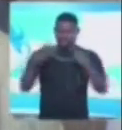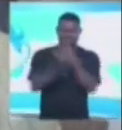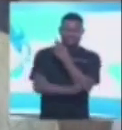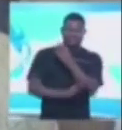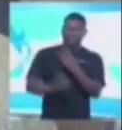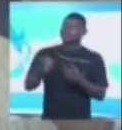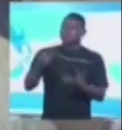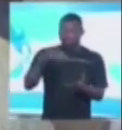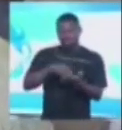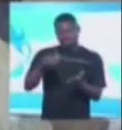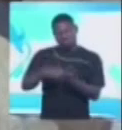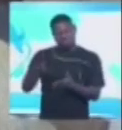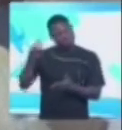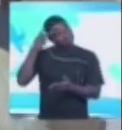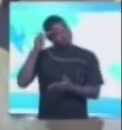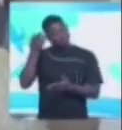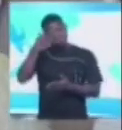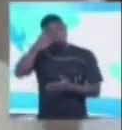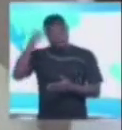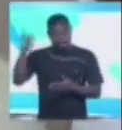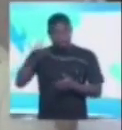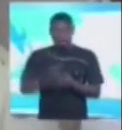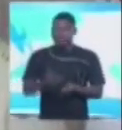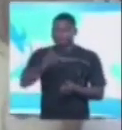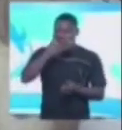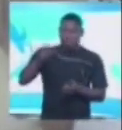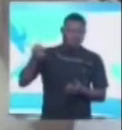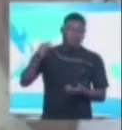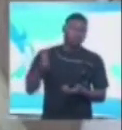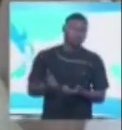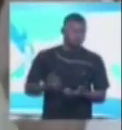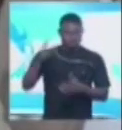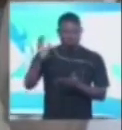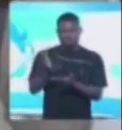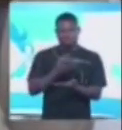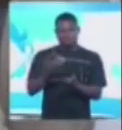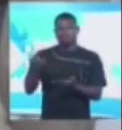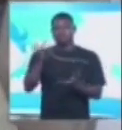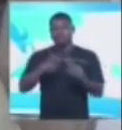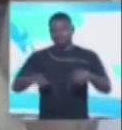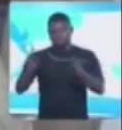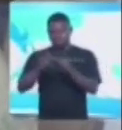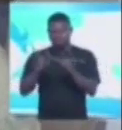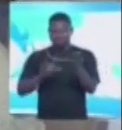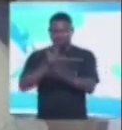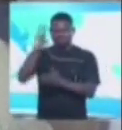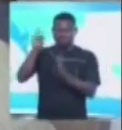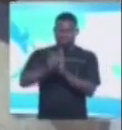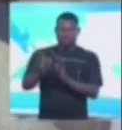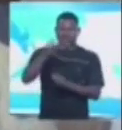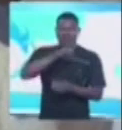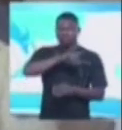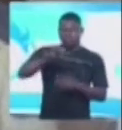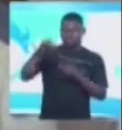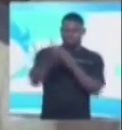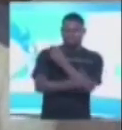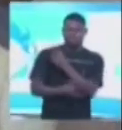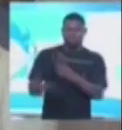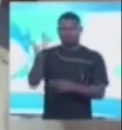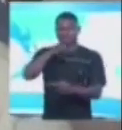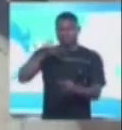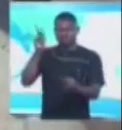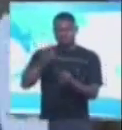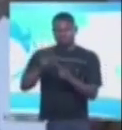du mieux contribuer au développement de leur pays précisément au développement de la région